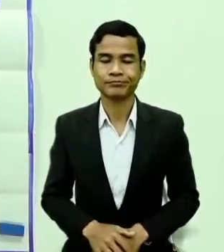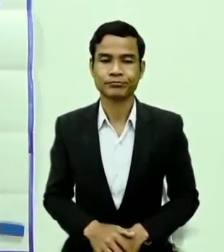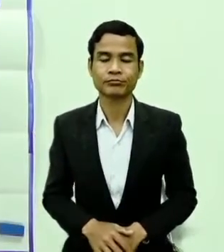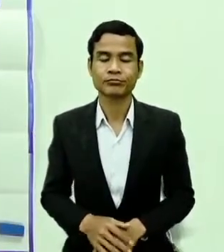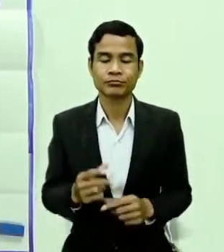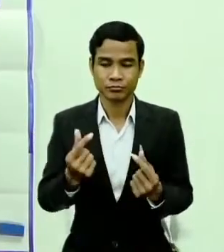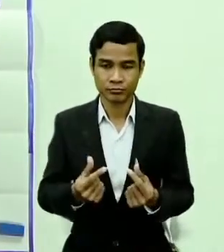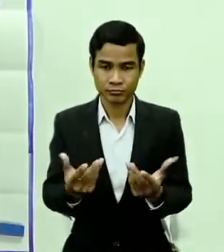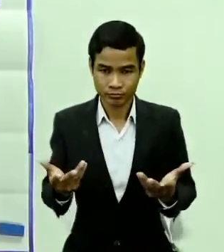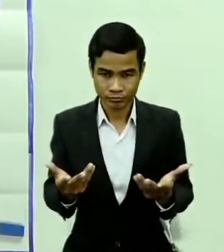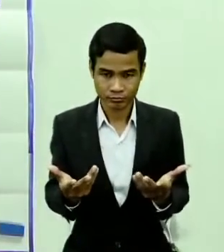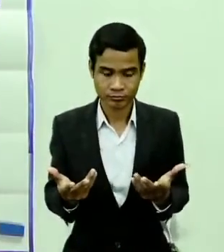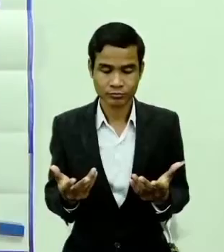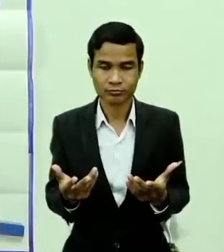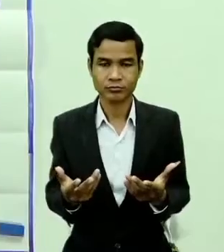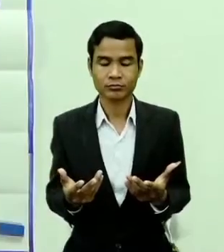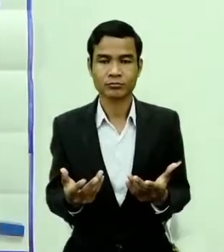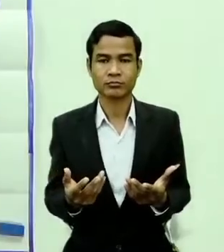được chứ nét